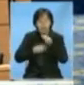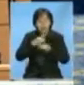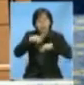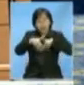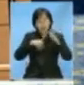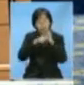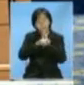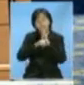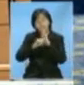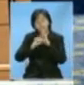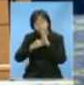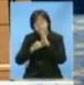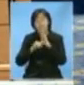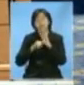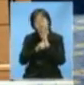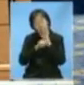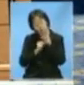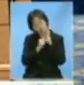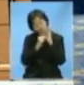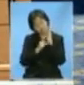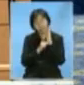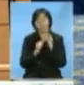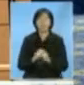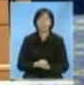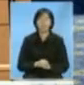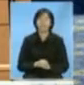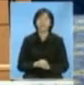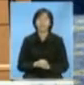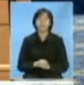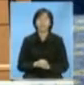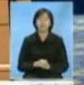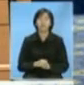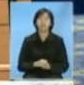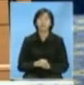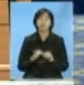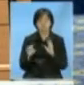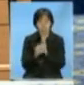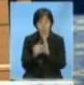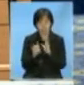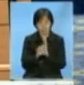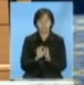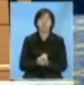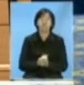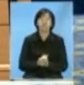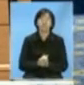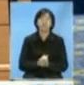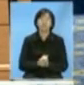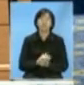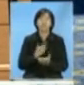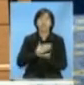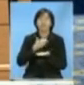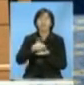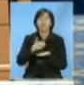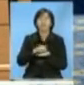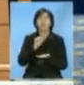ภาคตะลอดชาวจันทบุรีนะครับผมบอกว่าวันนี้สุดท้ายนะครับผมเรียนถ